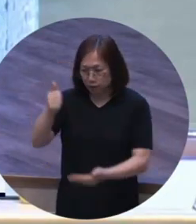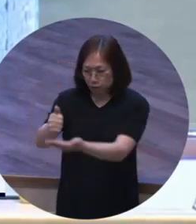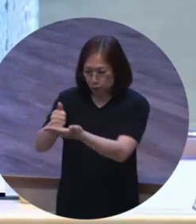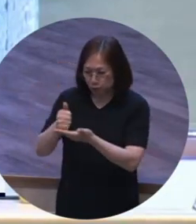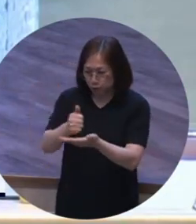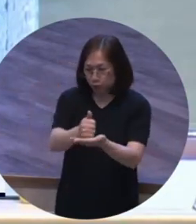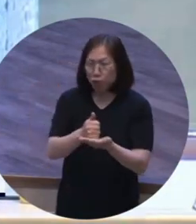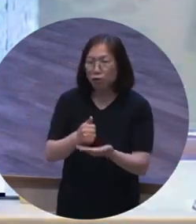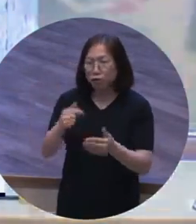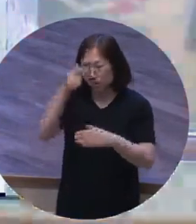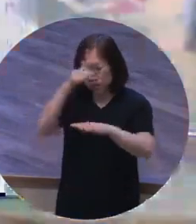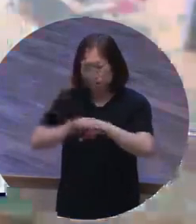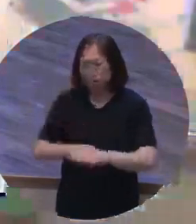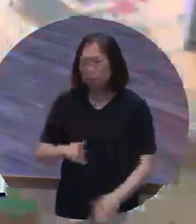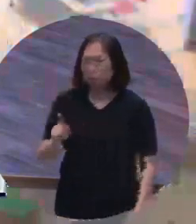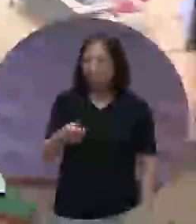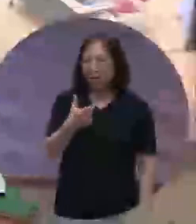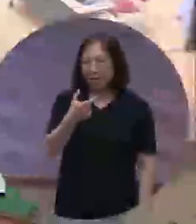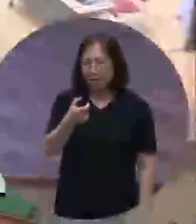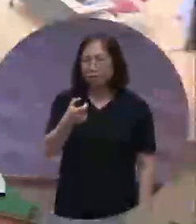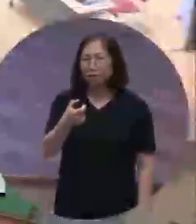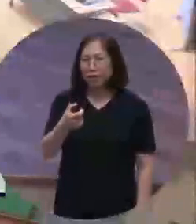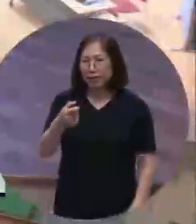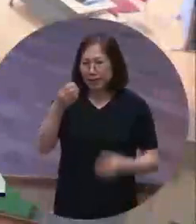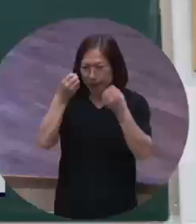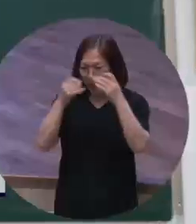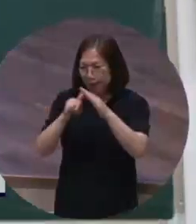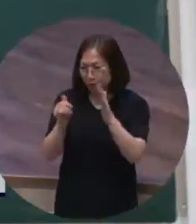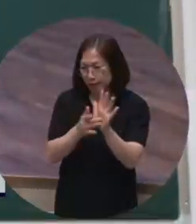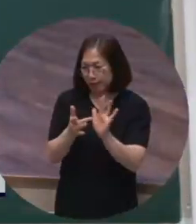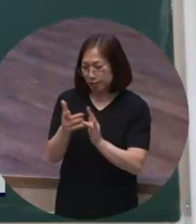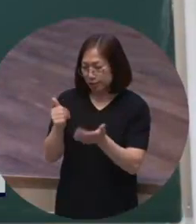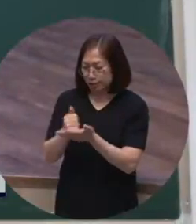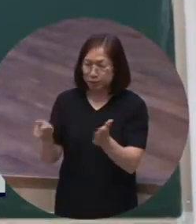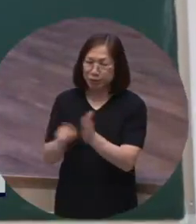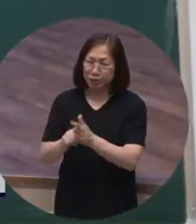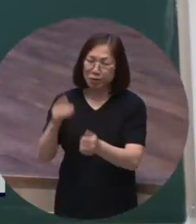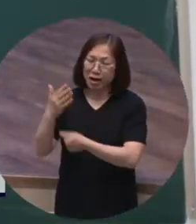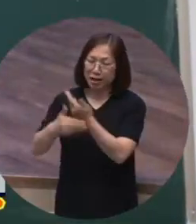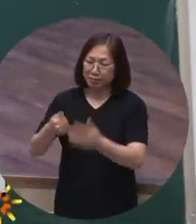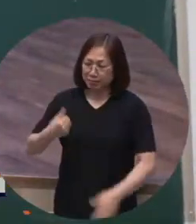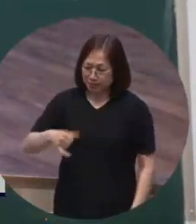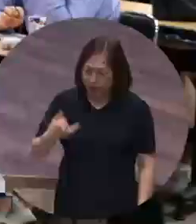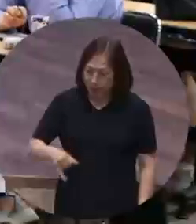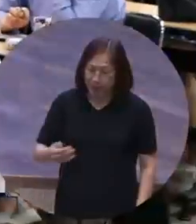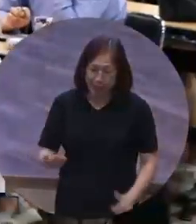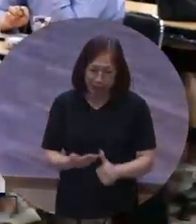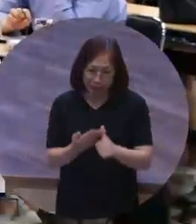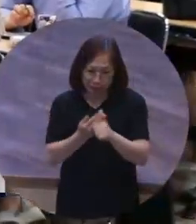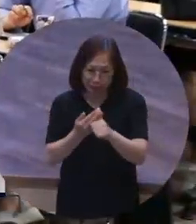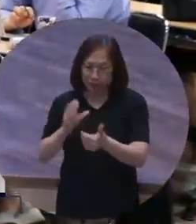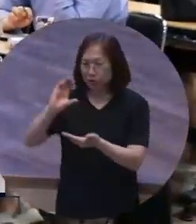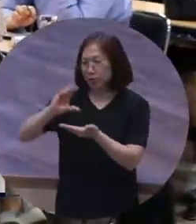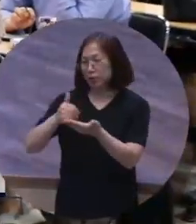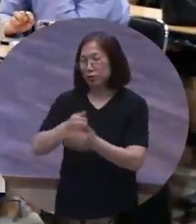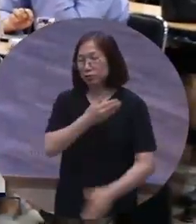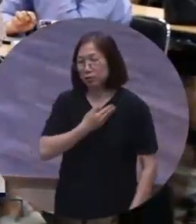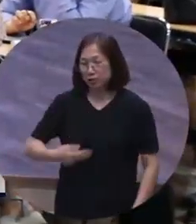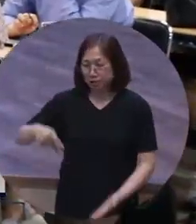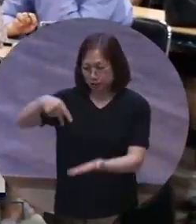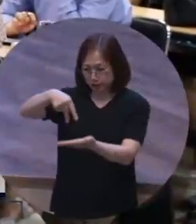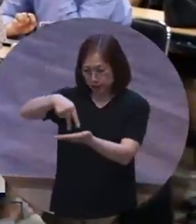새가족들이 예수님을 주인으로 영접하는 응답을 받았습니다. 이 새가족들이 양육을 받고 그리스도의 제자로 서게